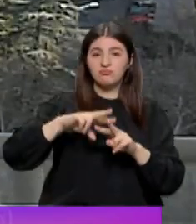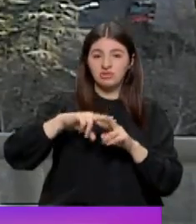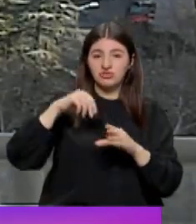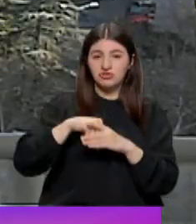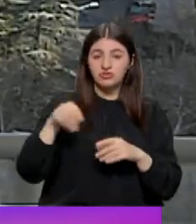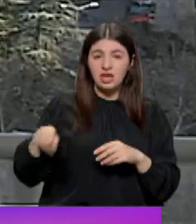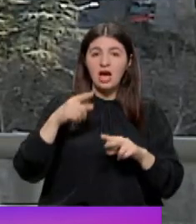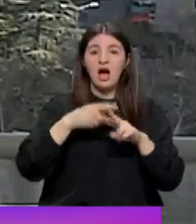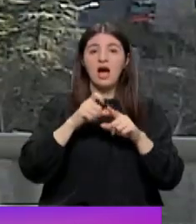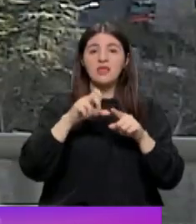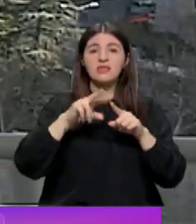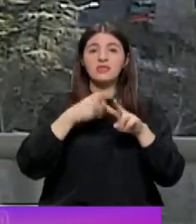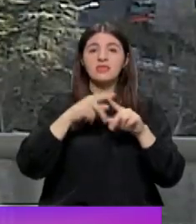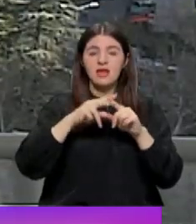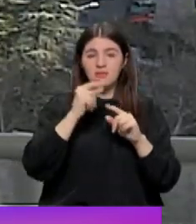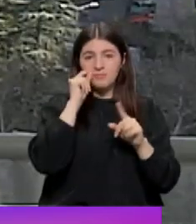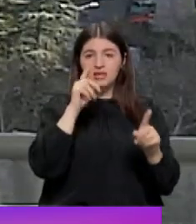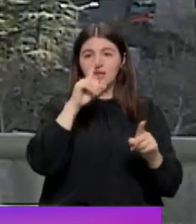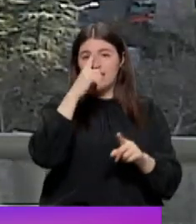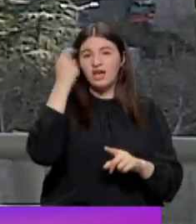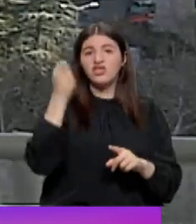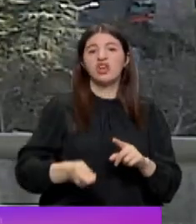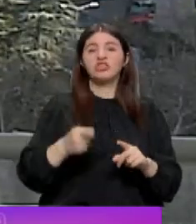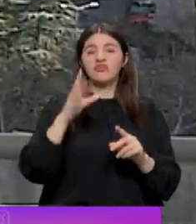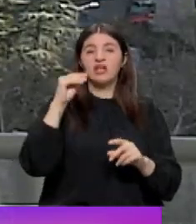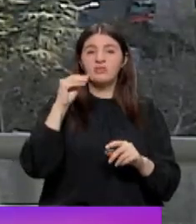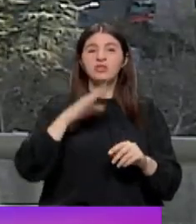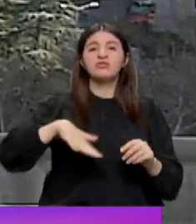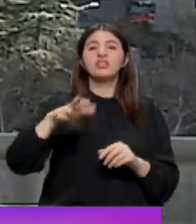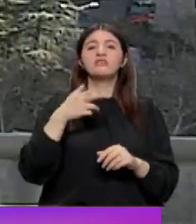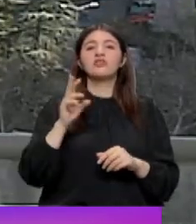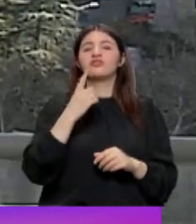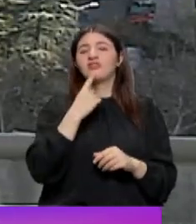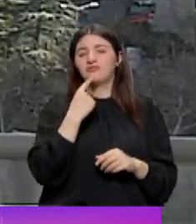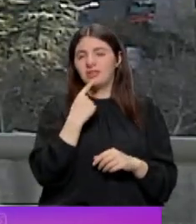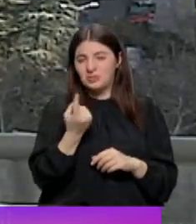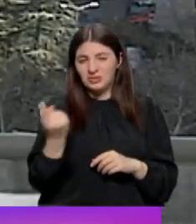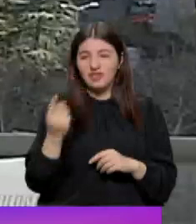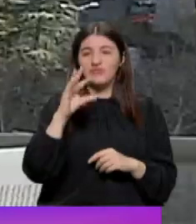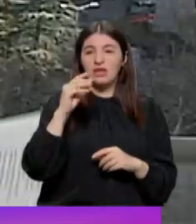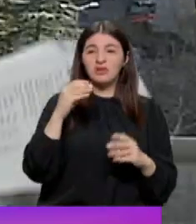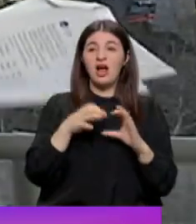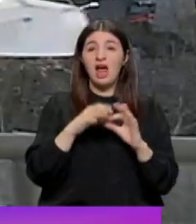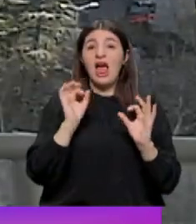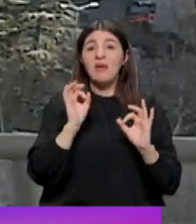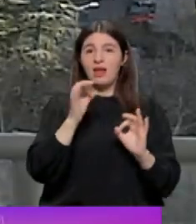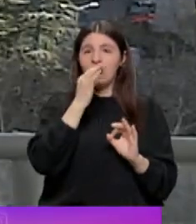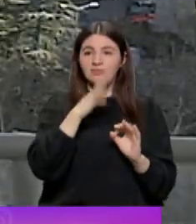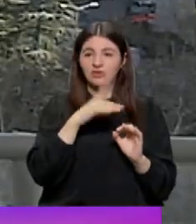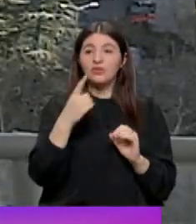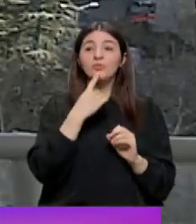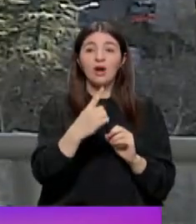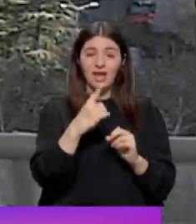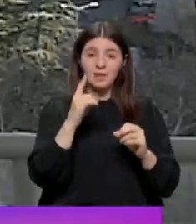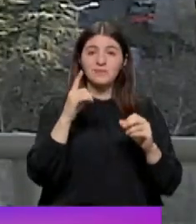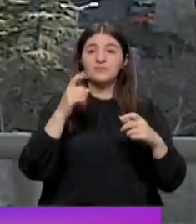altında Adnan Bey de tek gerçek Fenerbahçe, gerisi boş laf demiş. Fenerbahçe ile ilgili hemen haberimiz de var, onu da